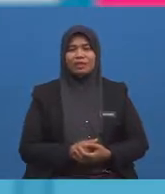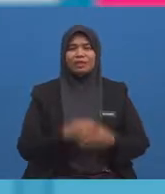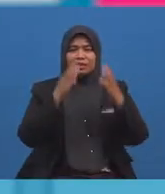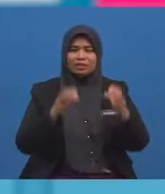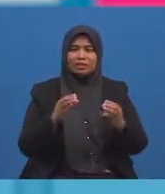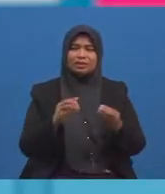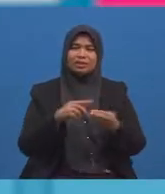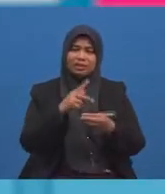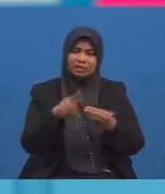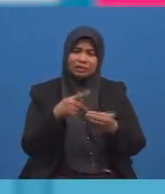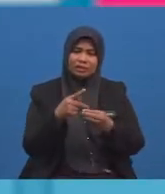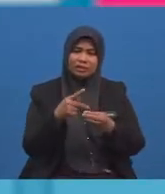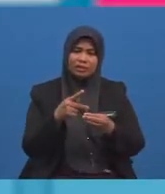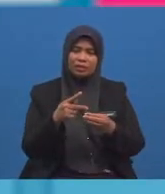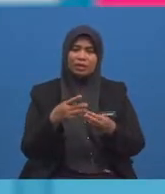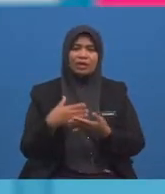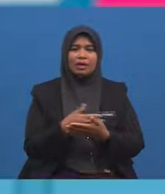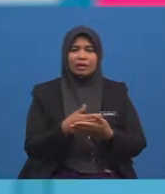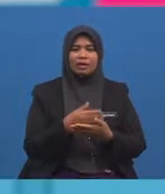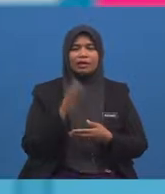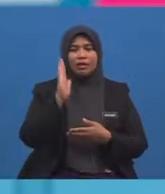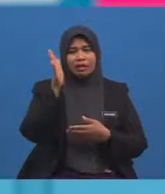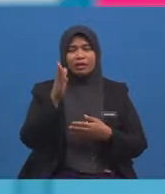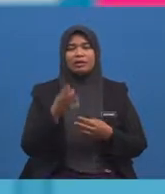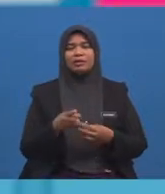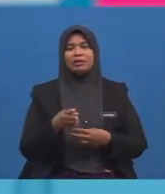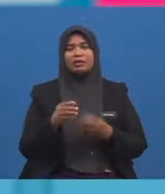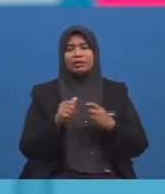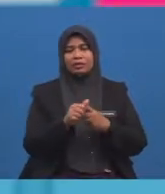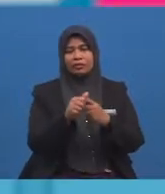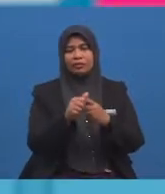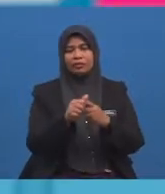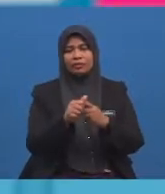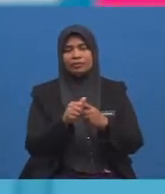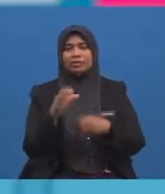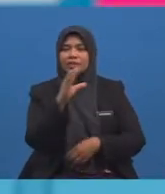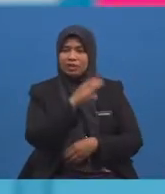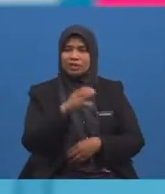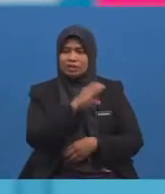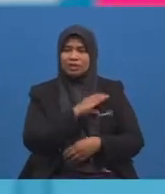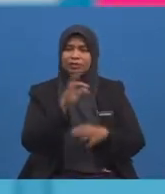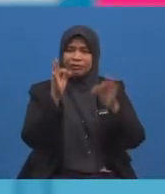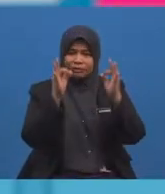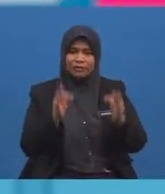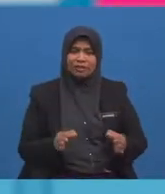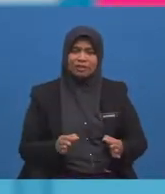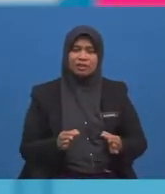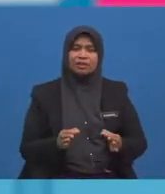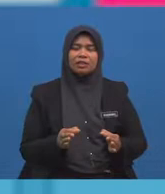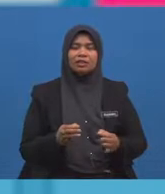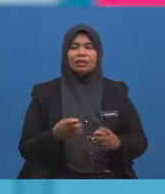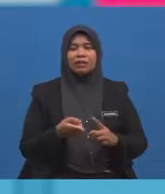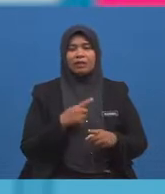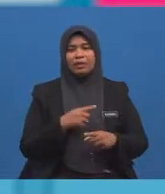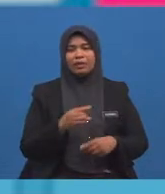Secara kesimpulan, anak akan mewarisi ciri-ciri fizikal daripada ibu